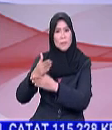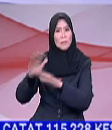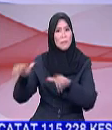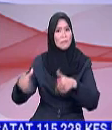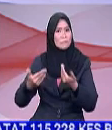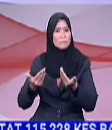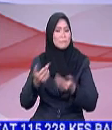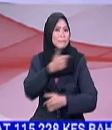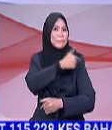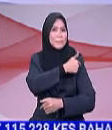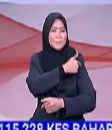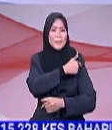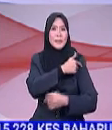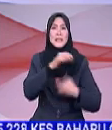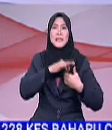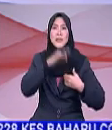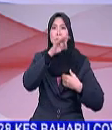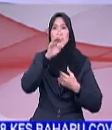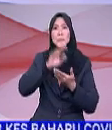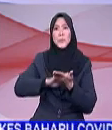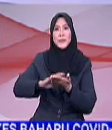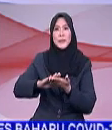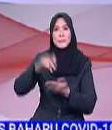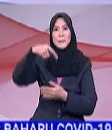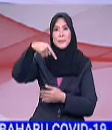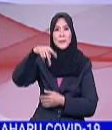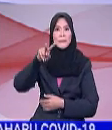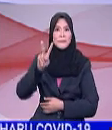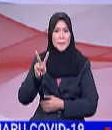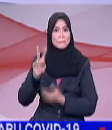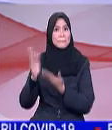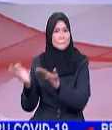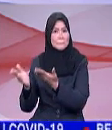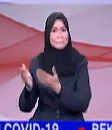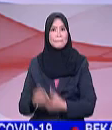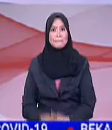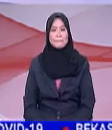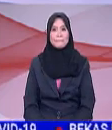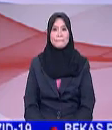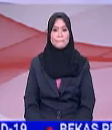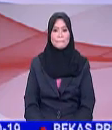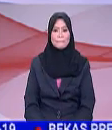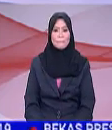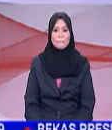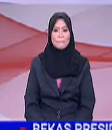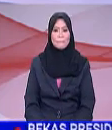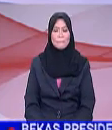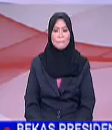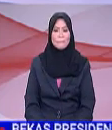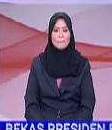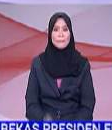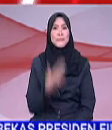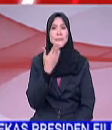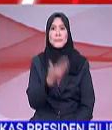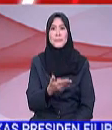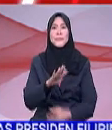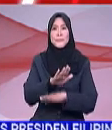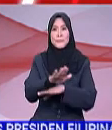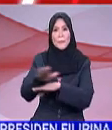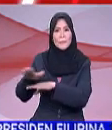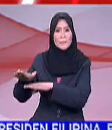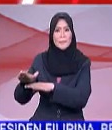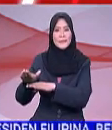pelaksanaan program Jiwa Murni di PPV SK Long Pasir. Rita. Baik, terima kasih Redwin. Selamat petang